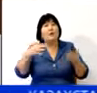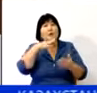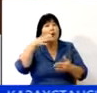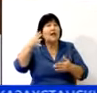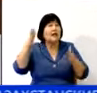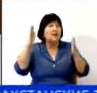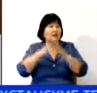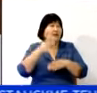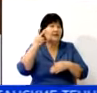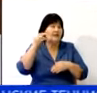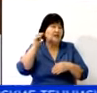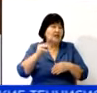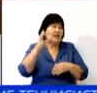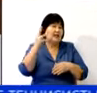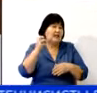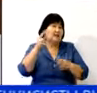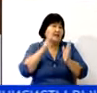дома на